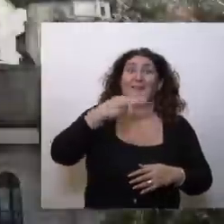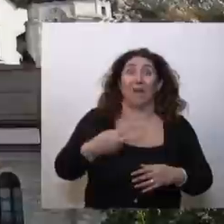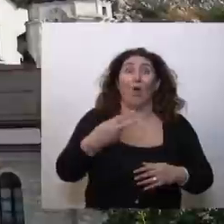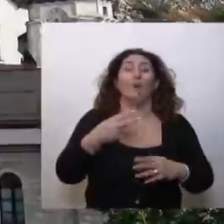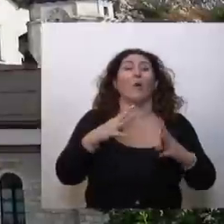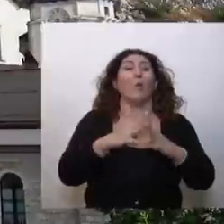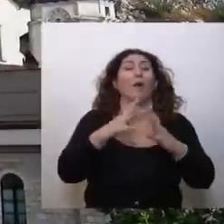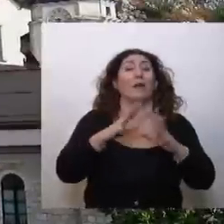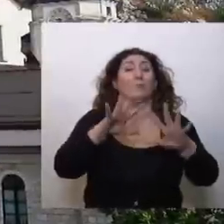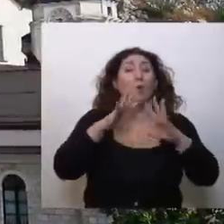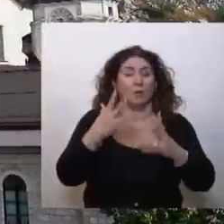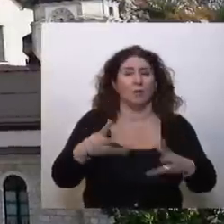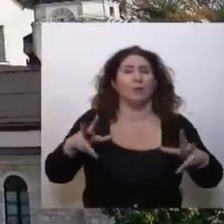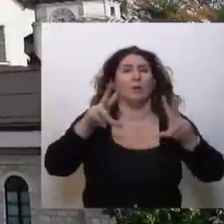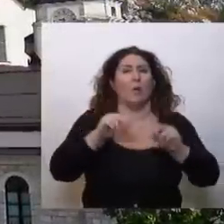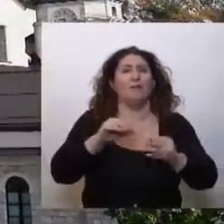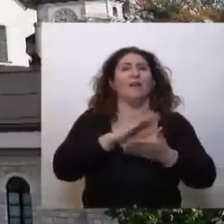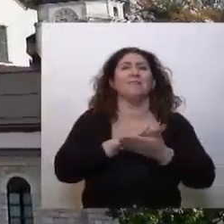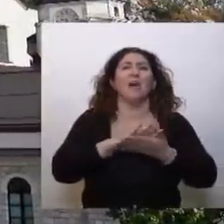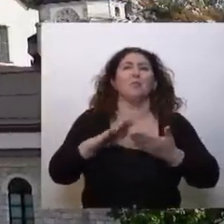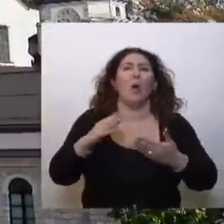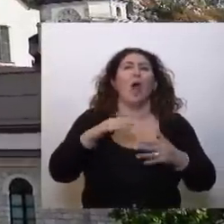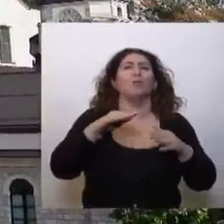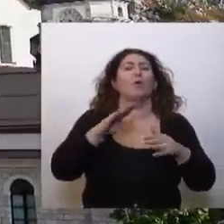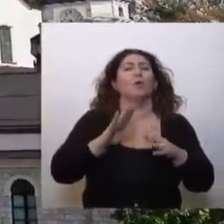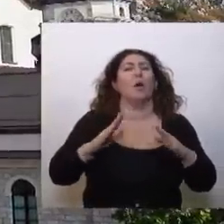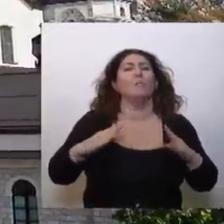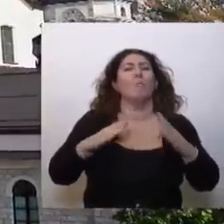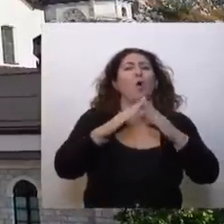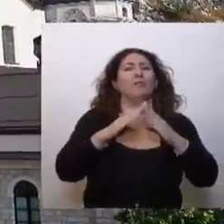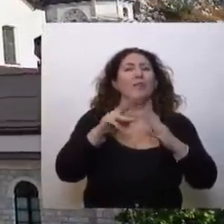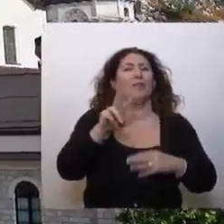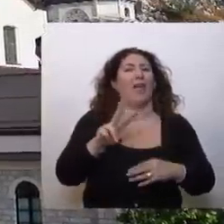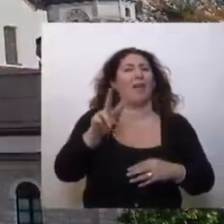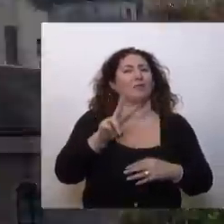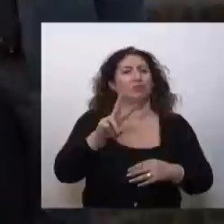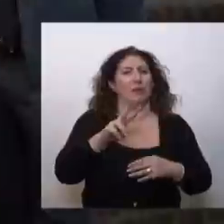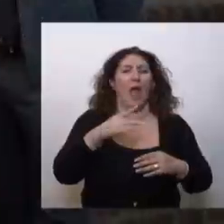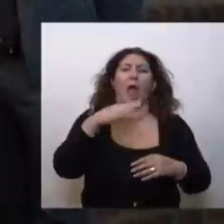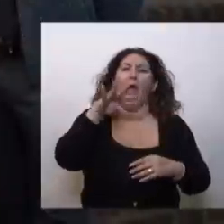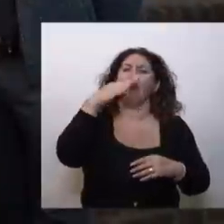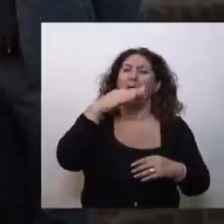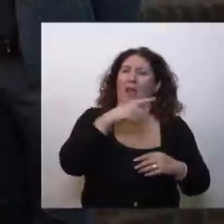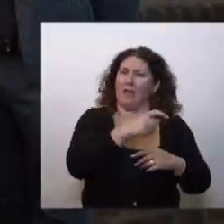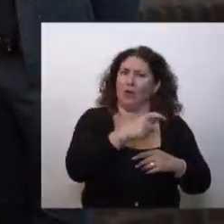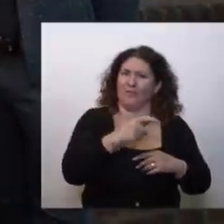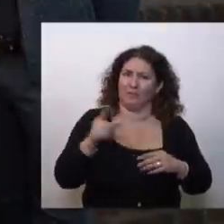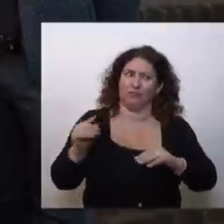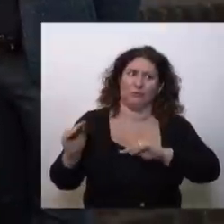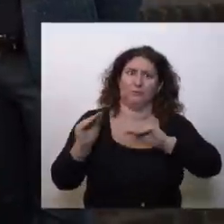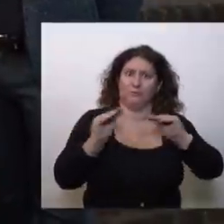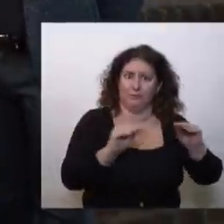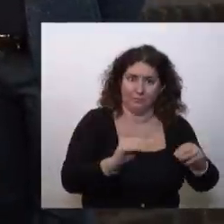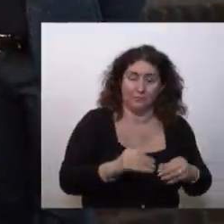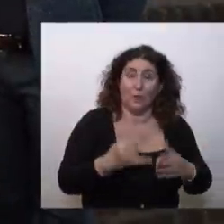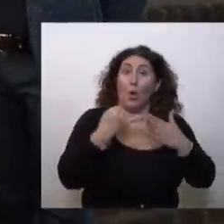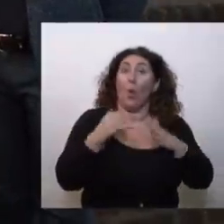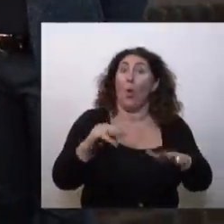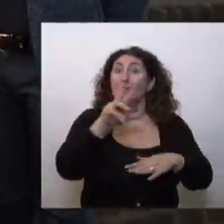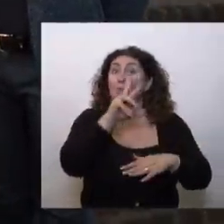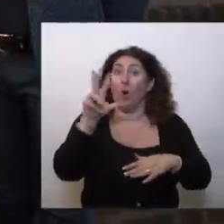di Montevergine, vicino ad Avellino. L'ultimo re d'Italia in esilio, Umberto